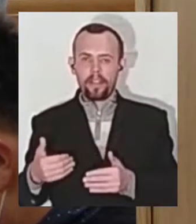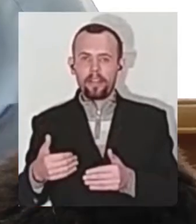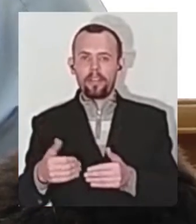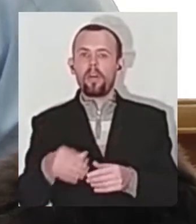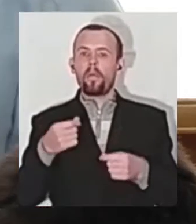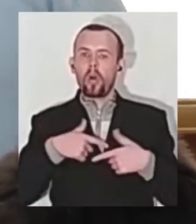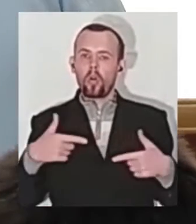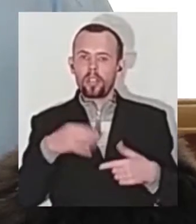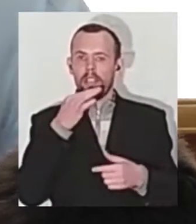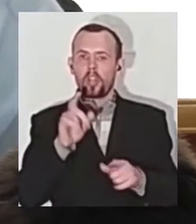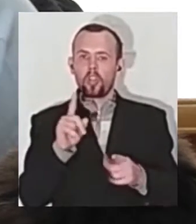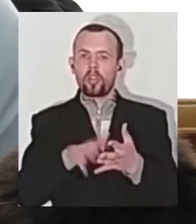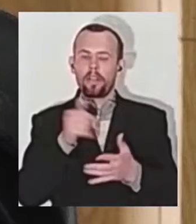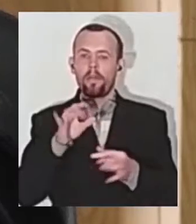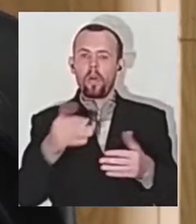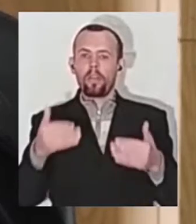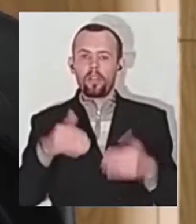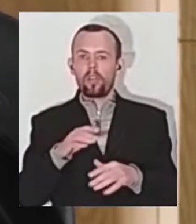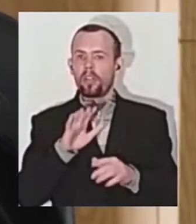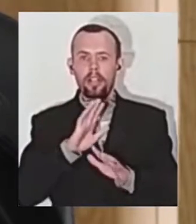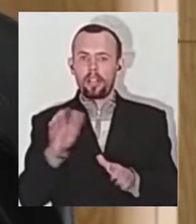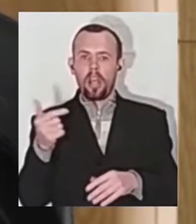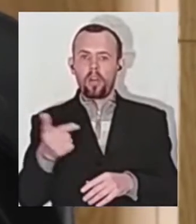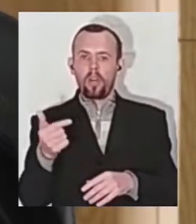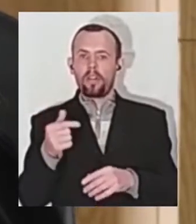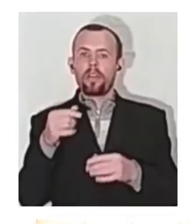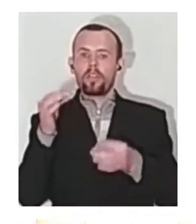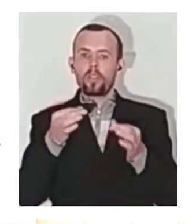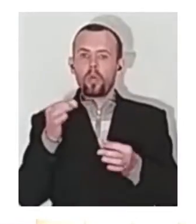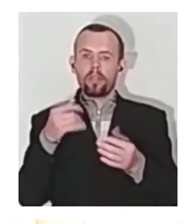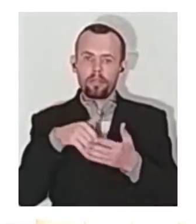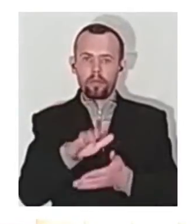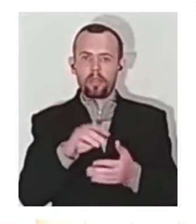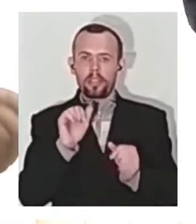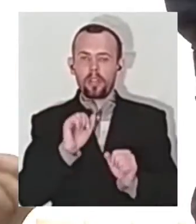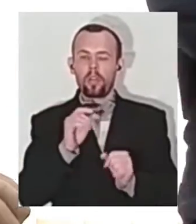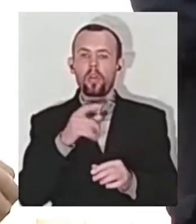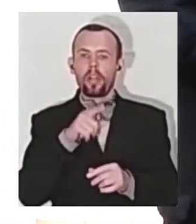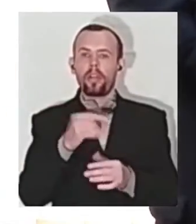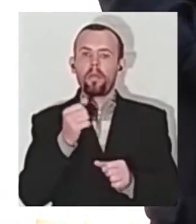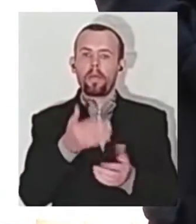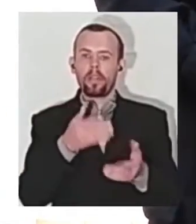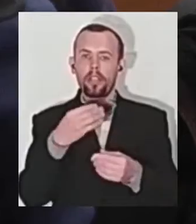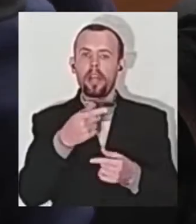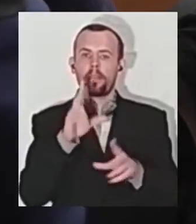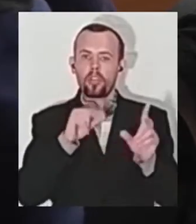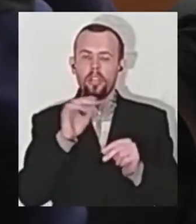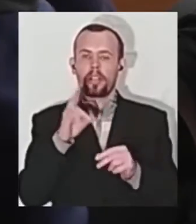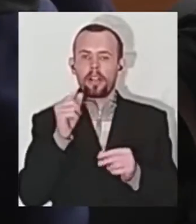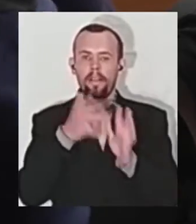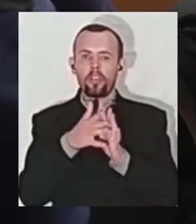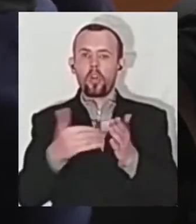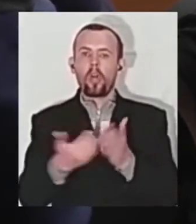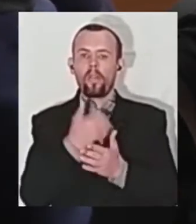що заява про відвід не обґрунтована. Судді вдруге відмовили захисту. Тоді ті попросили дати їм час на вивчення нових матеріалів.